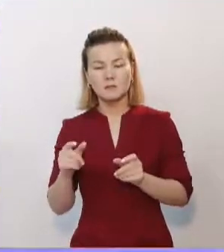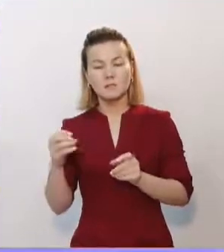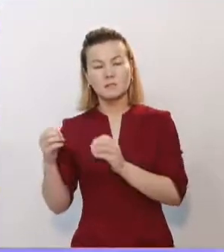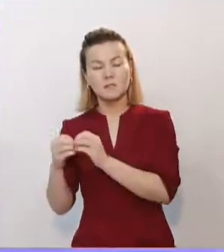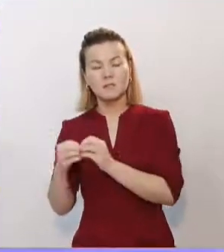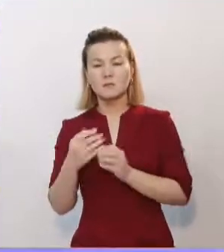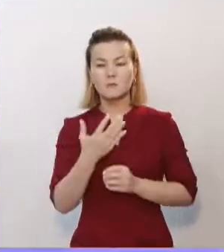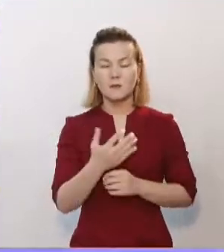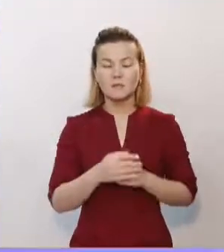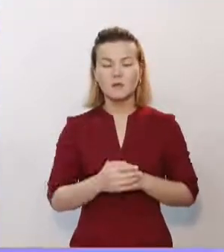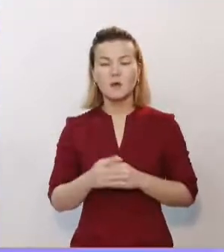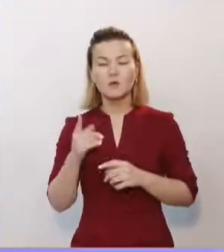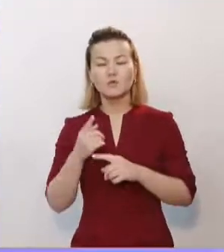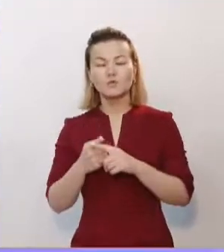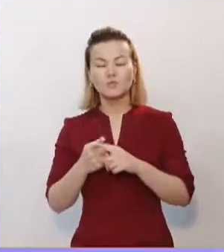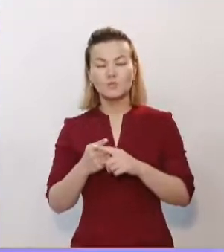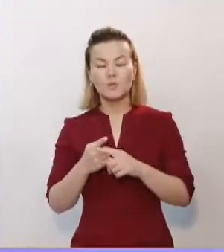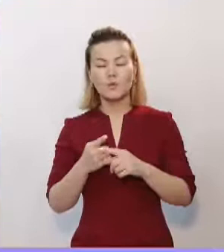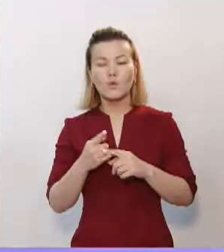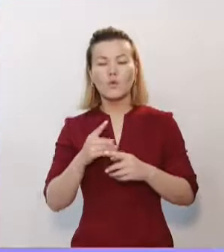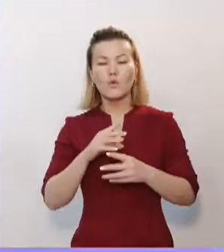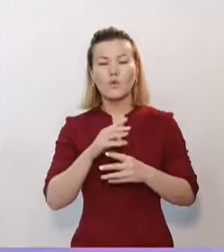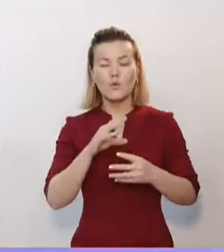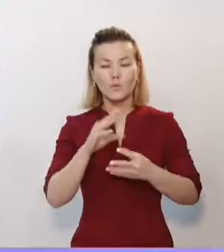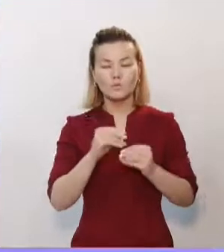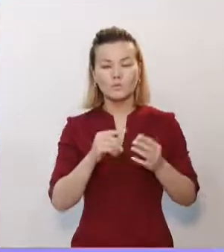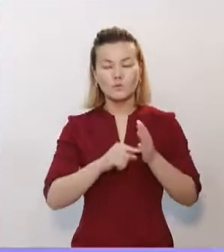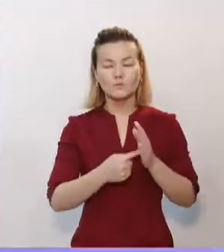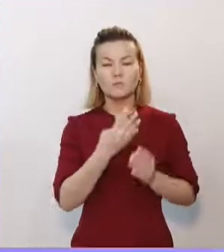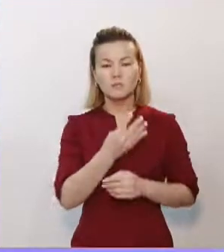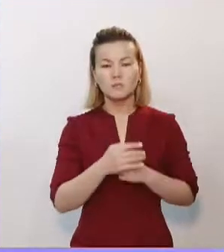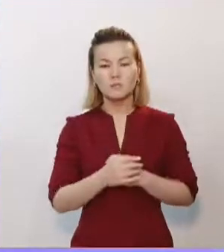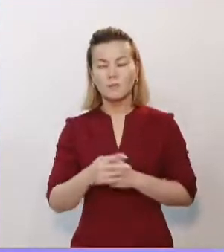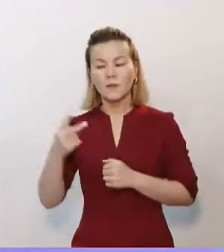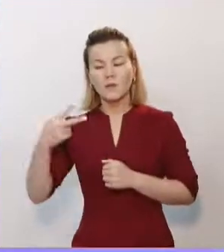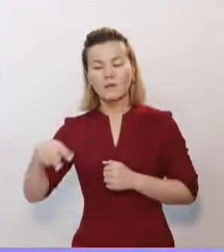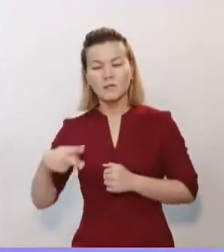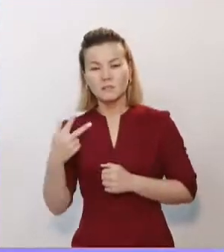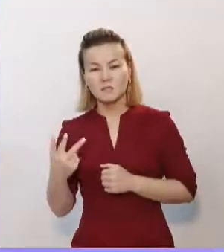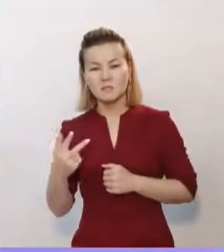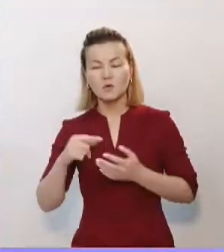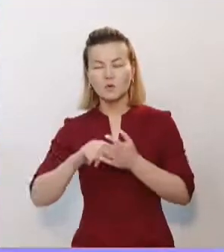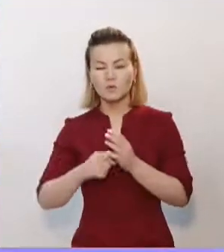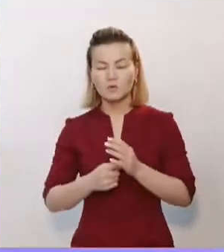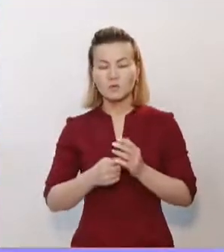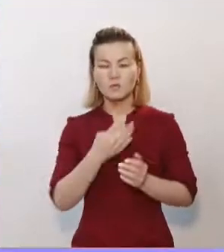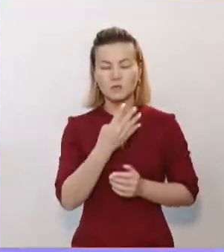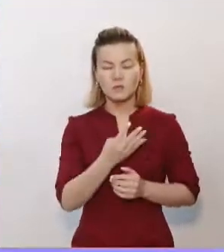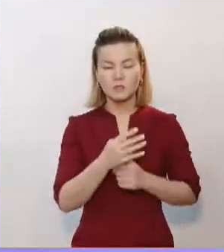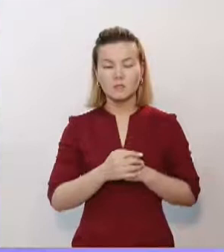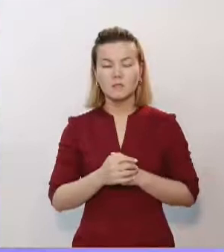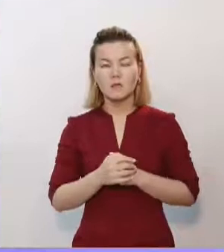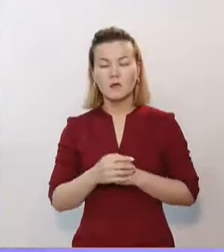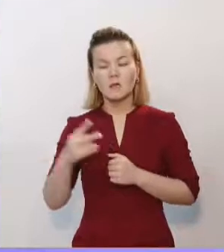умножим на 4. 23 умноженное на 4. 23 разложим на разрядные